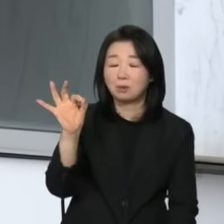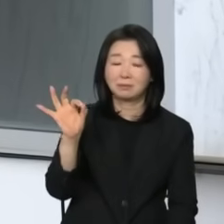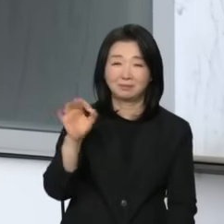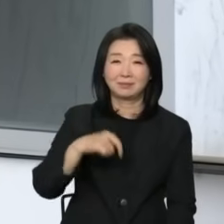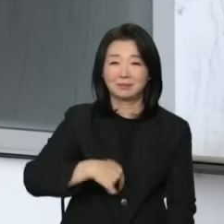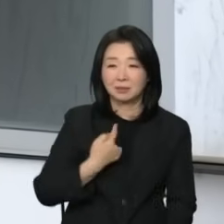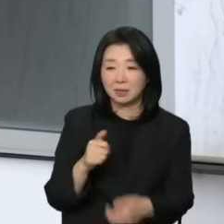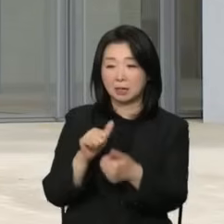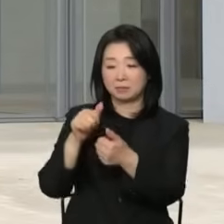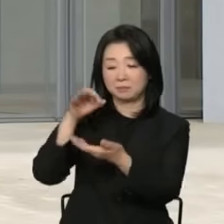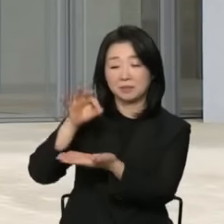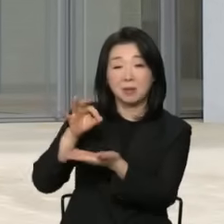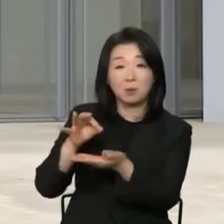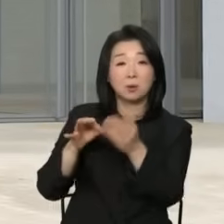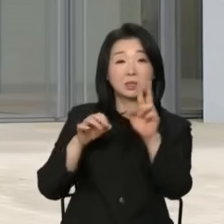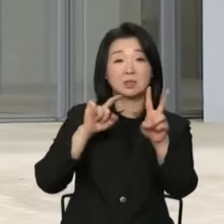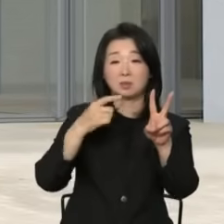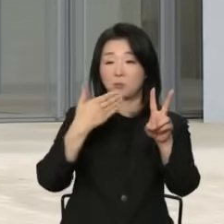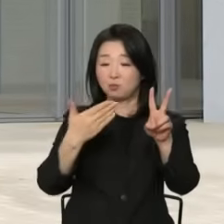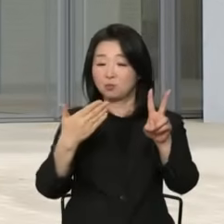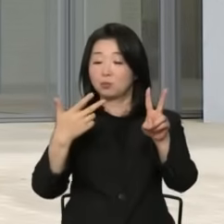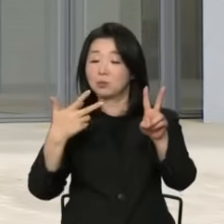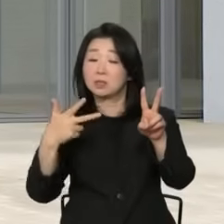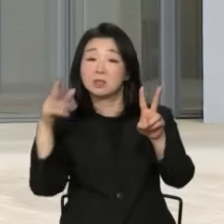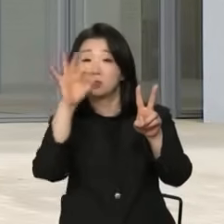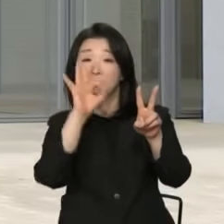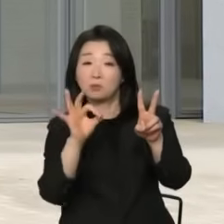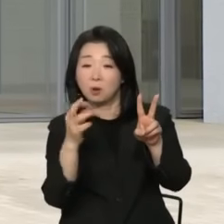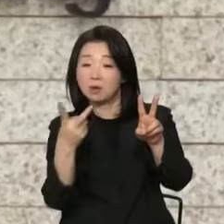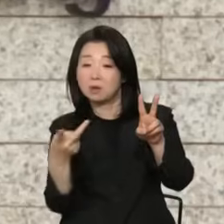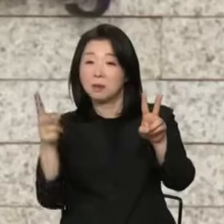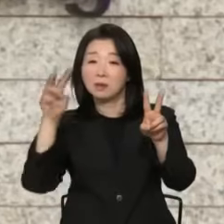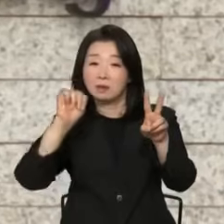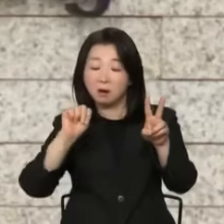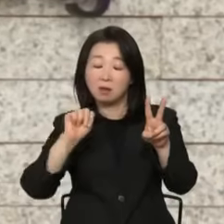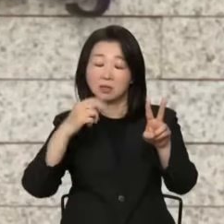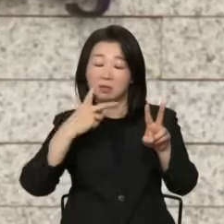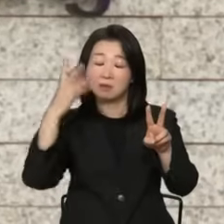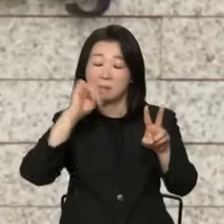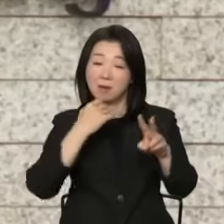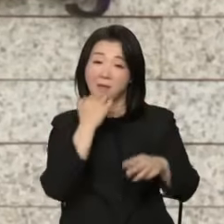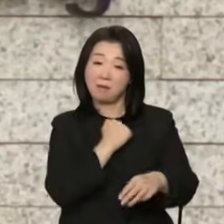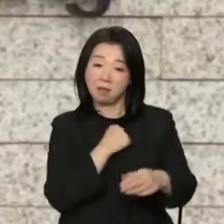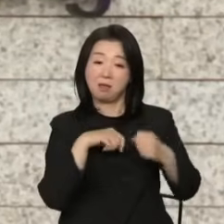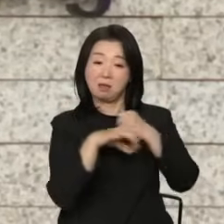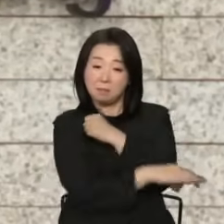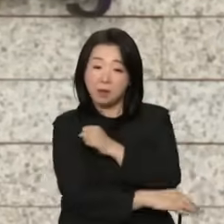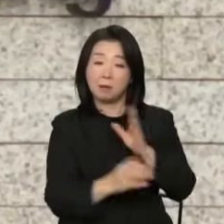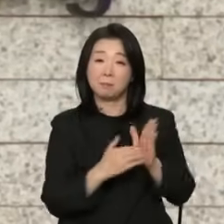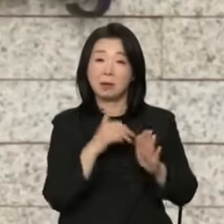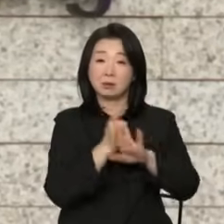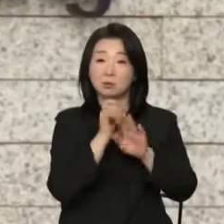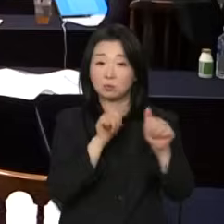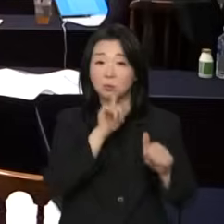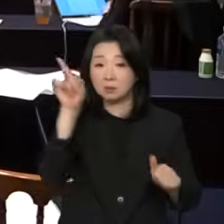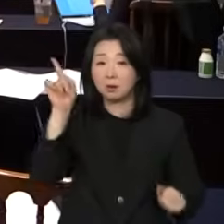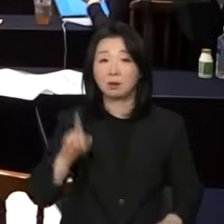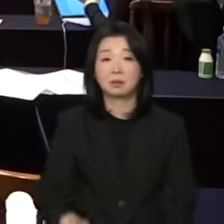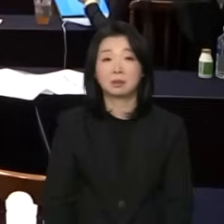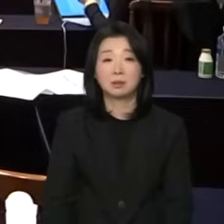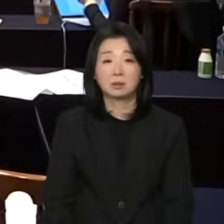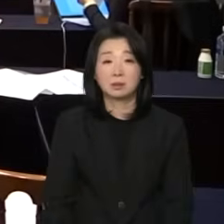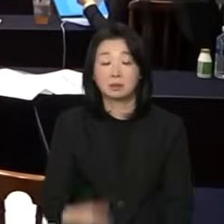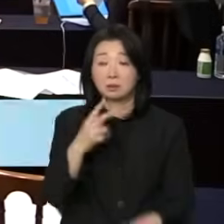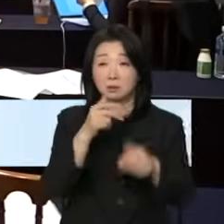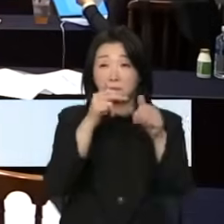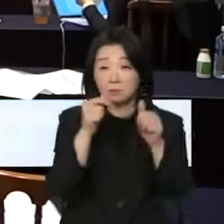자본의 2.97%에 이르는 201억 2천여만 원을 빼돌렸다며 지난 8월 검찰에 고소했습니다. 검찰은 홍